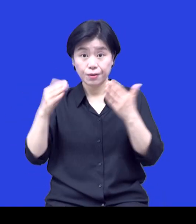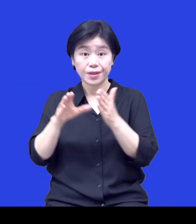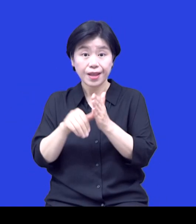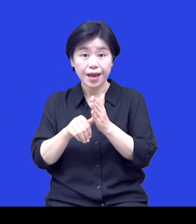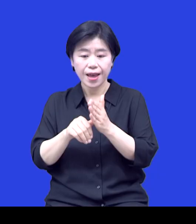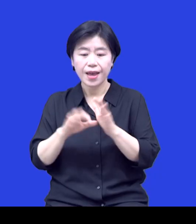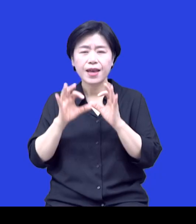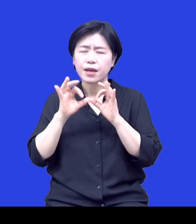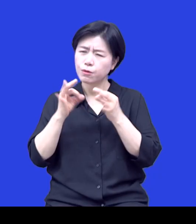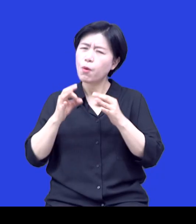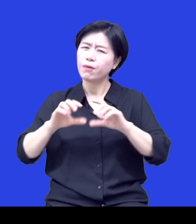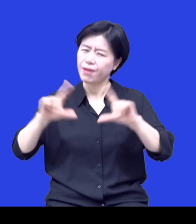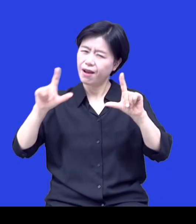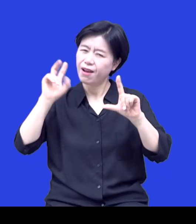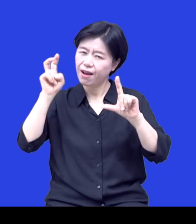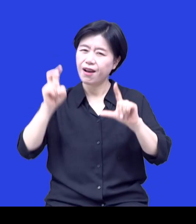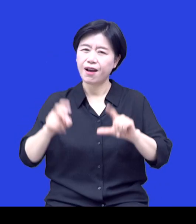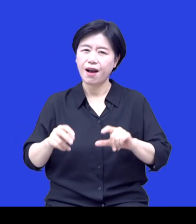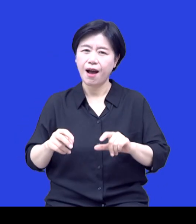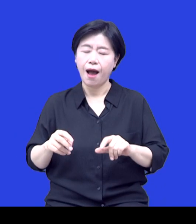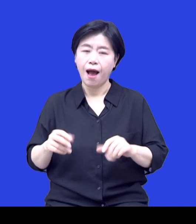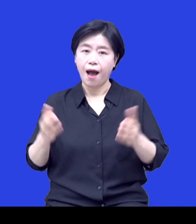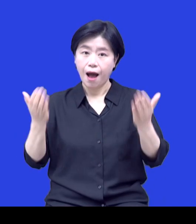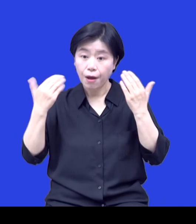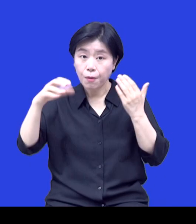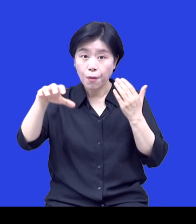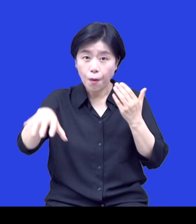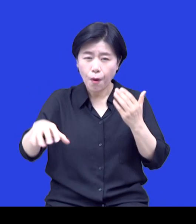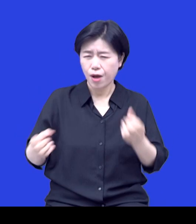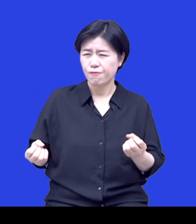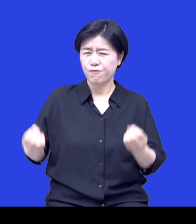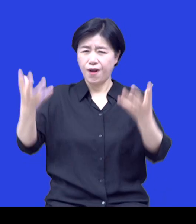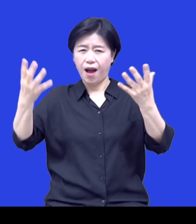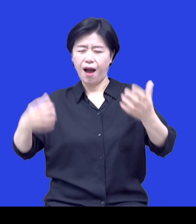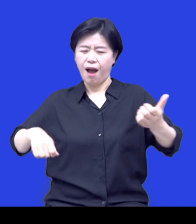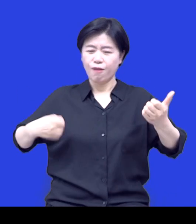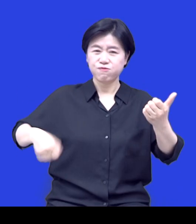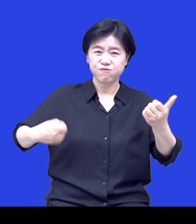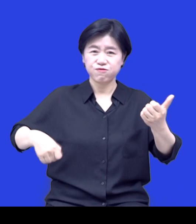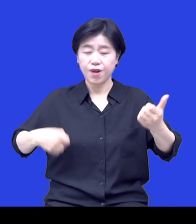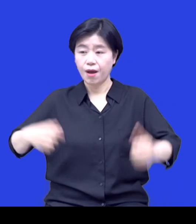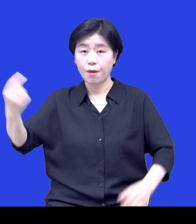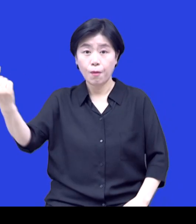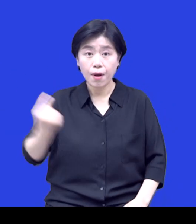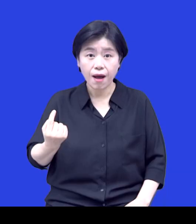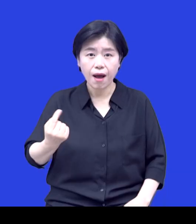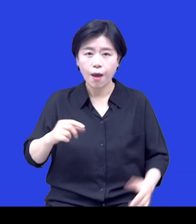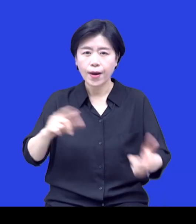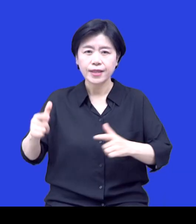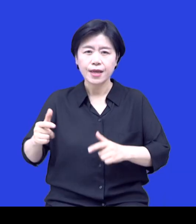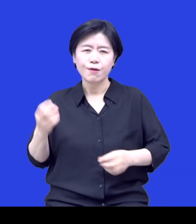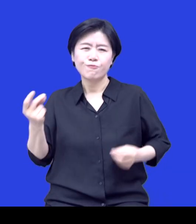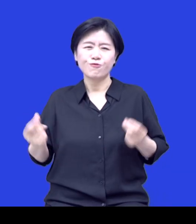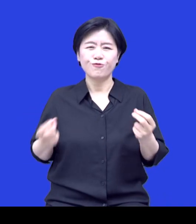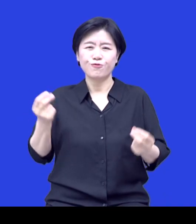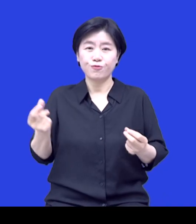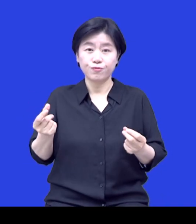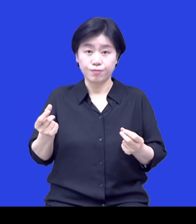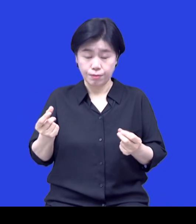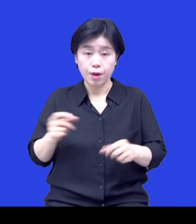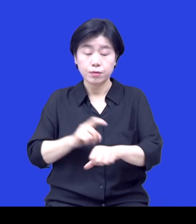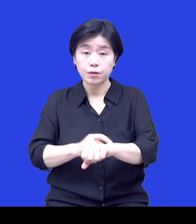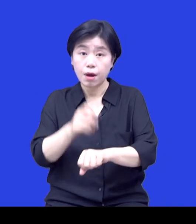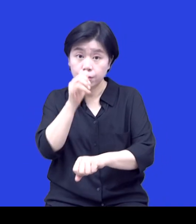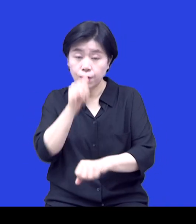그날 프라이데이 나이트 파티였어요. 네네네. 엄청난 파티를 해가지고 유명한 밴드 오고 막 그래가지고 제가 그냥 완전히 좀